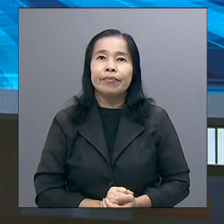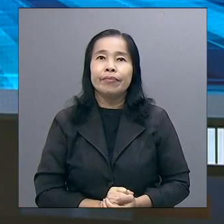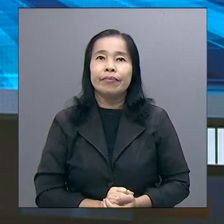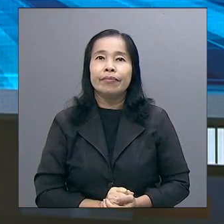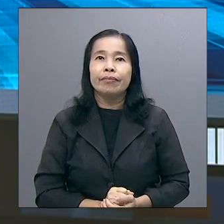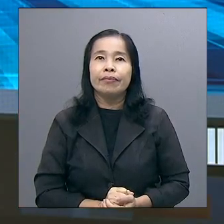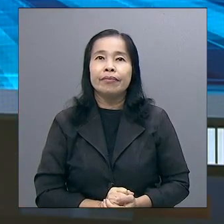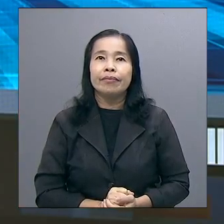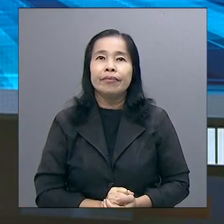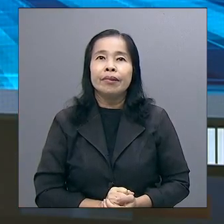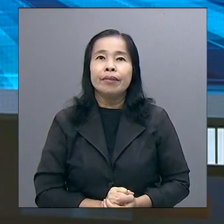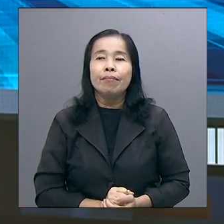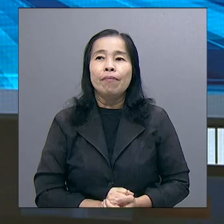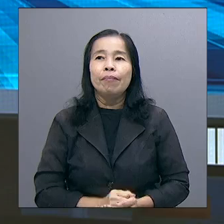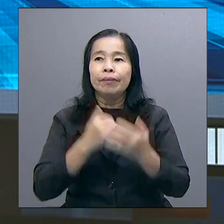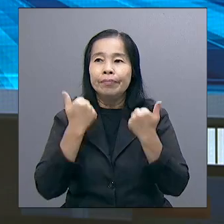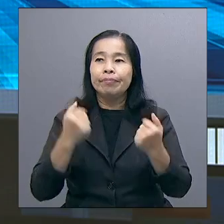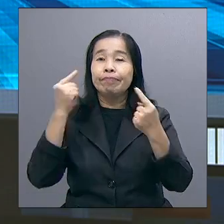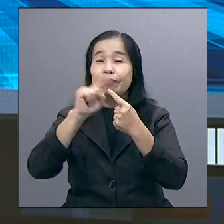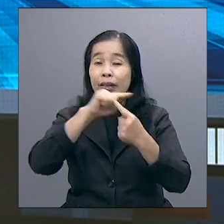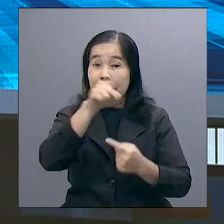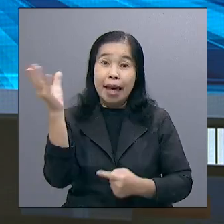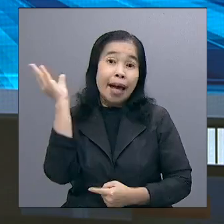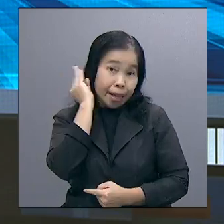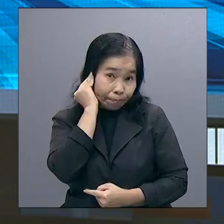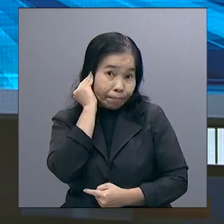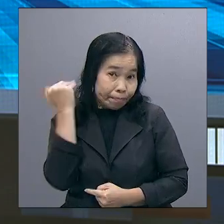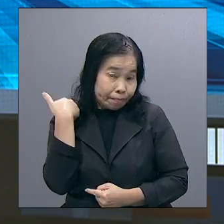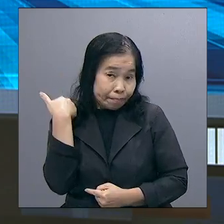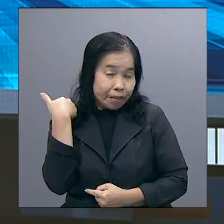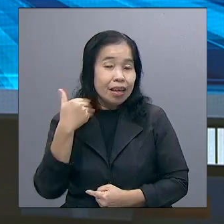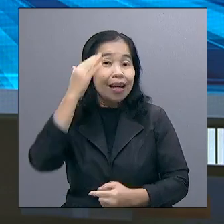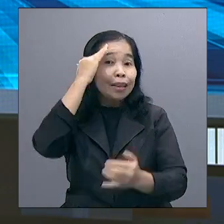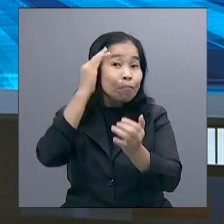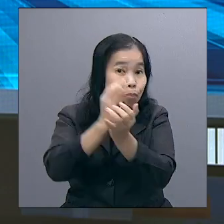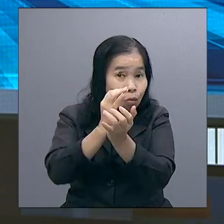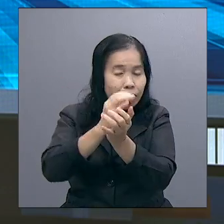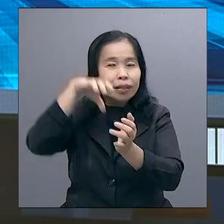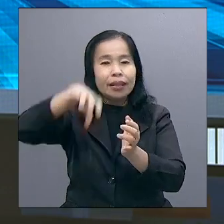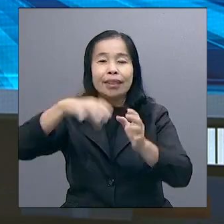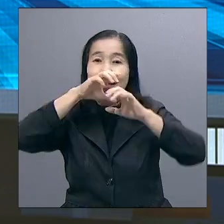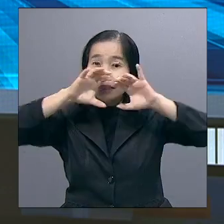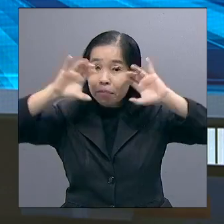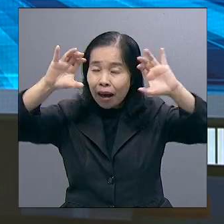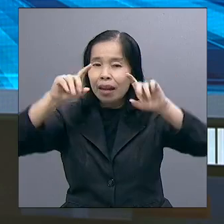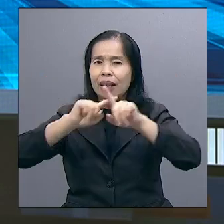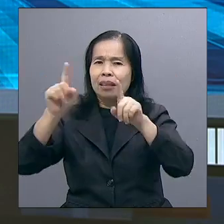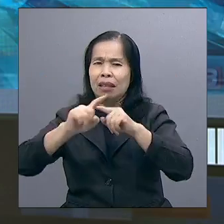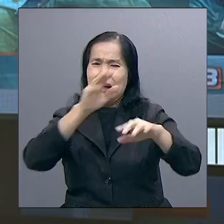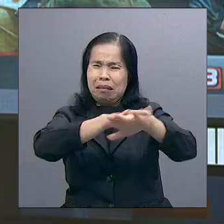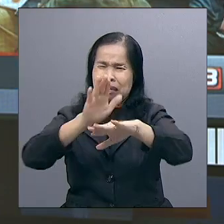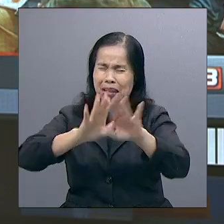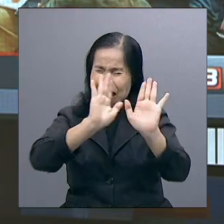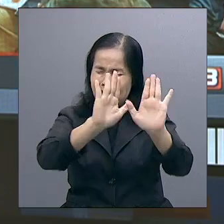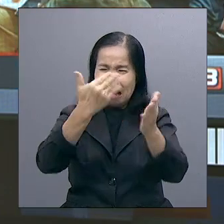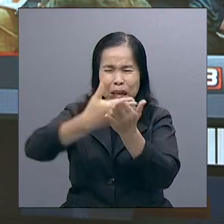เอาละคผชมค่ะคผชมมักจะเคยได้ยินก่อนหนานี้ทั้งตำรวจ ทั้งหนวยงาน ทั้ราฐบาลออกมารองเพ็ว่ายะโ้น อยะ